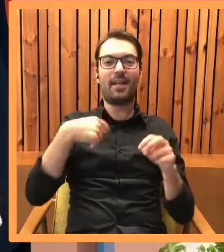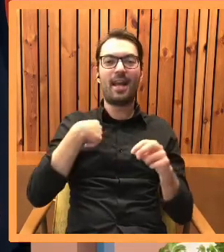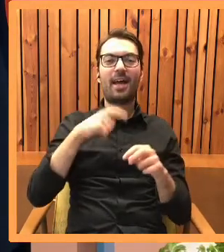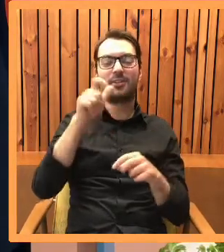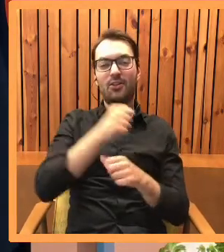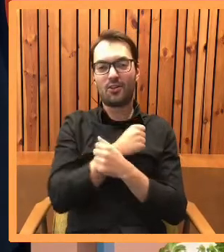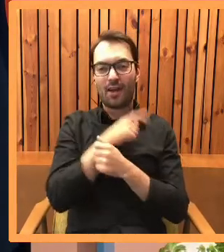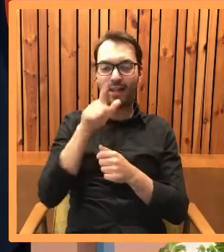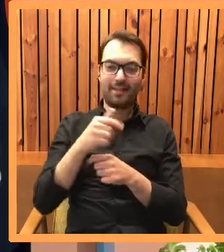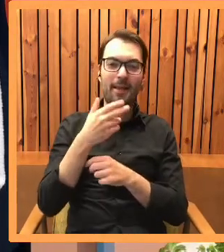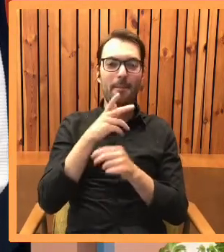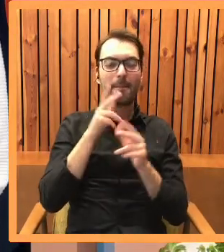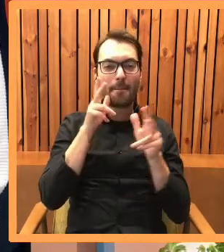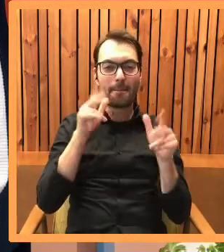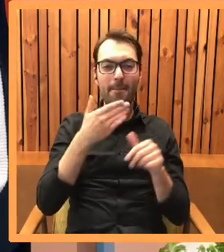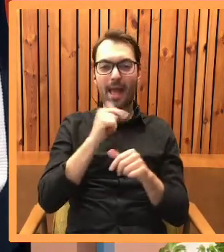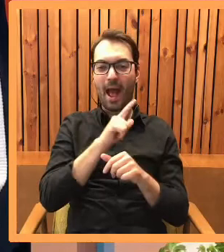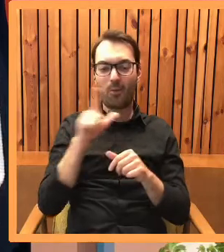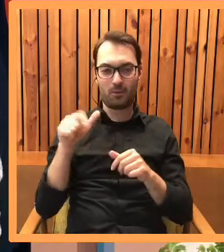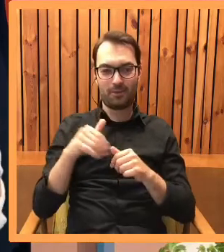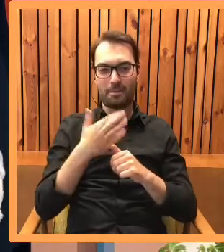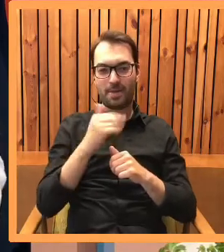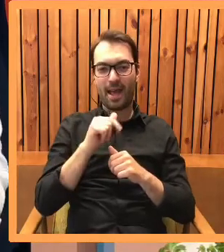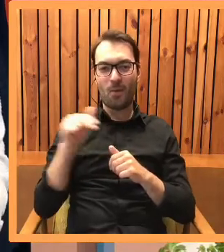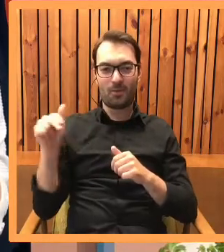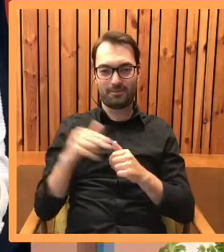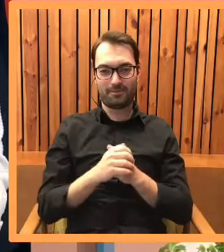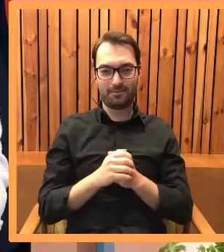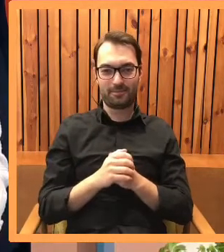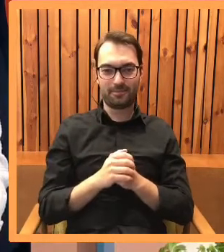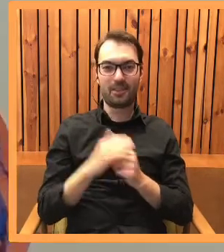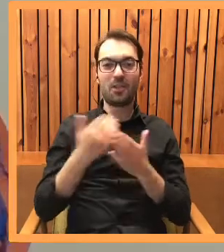miał, czyli nowa książka Katarzyny Bereniki-Miszczuk. Dzień dobry, Kasiu.